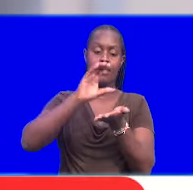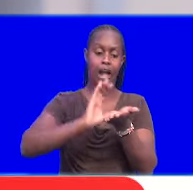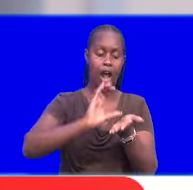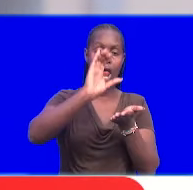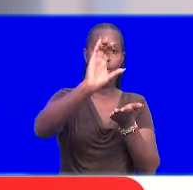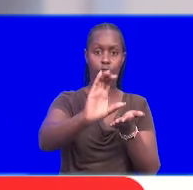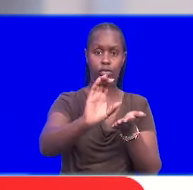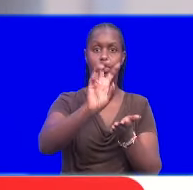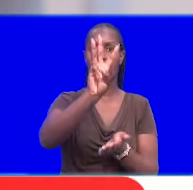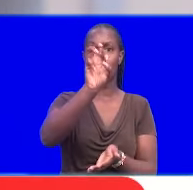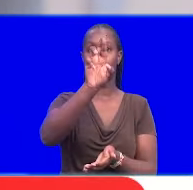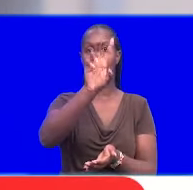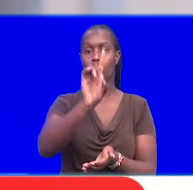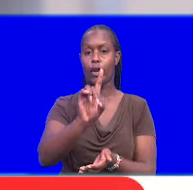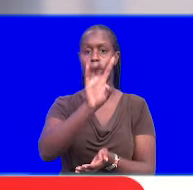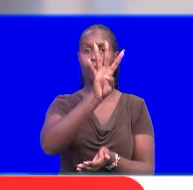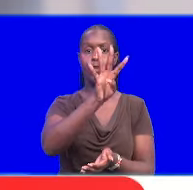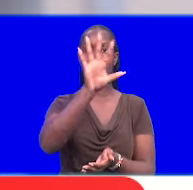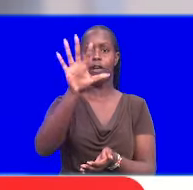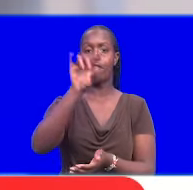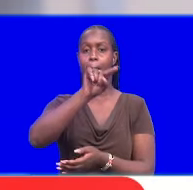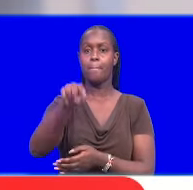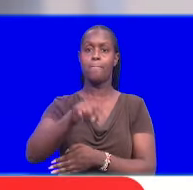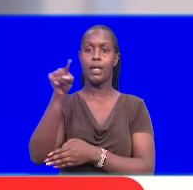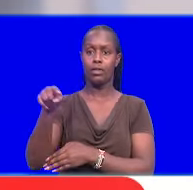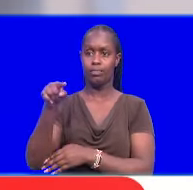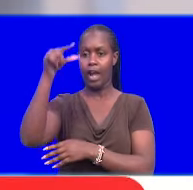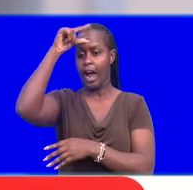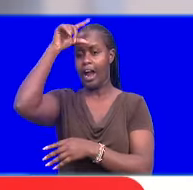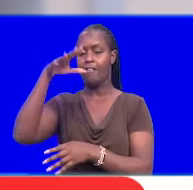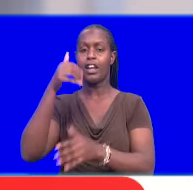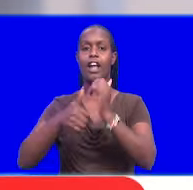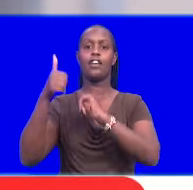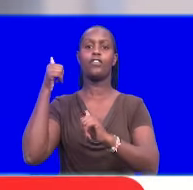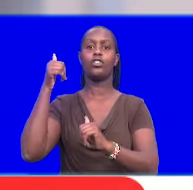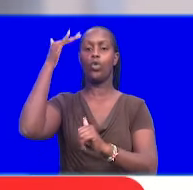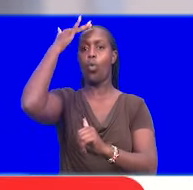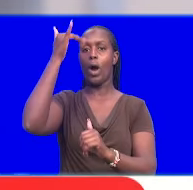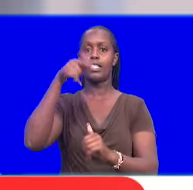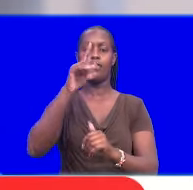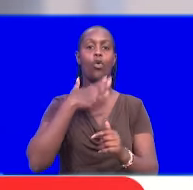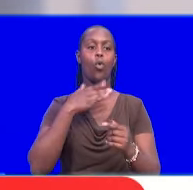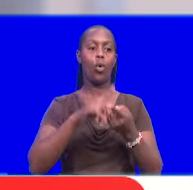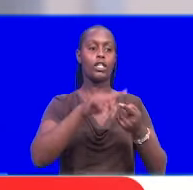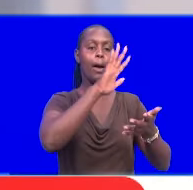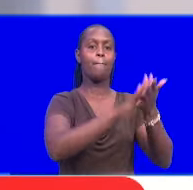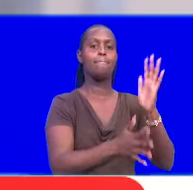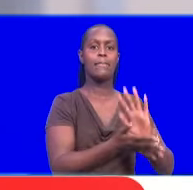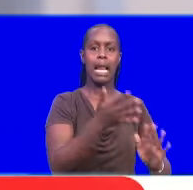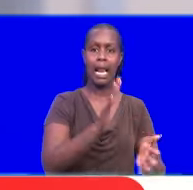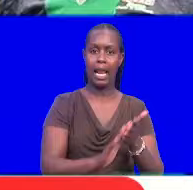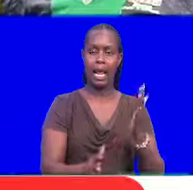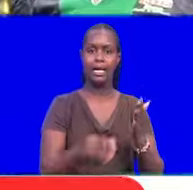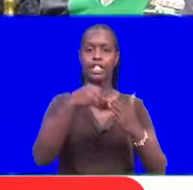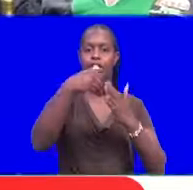pale 145 million, Kawira Mwangaza alikataa, maana anataka apewe blank check yenye ataenda tu akiharibu pesa